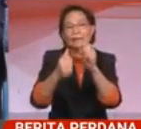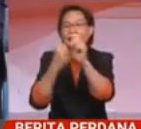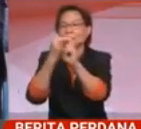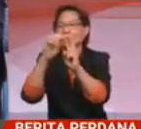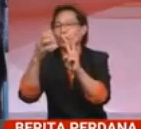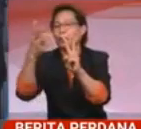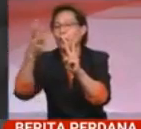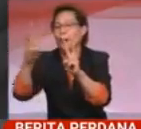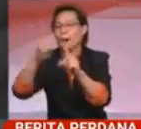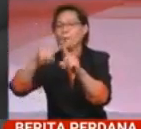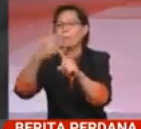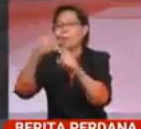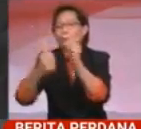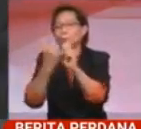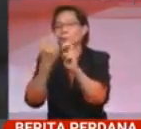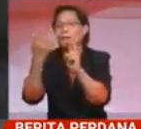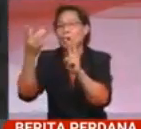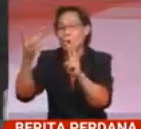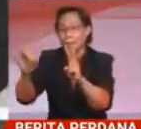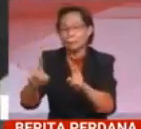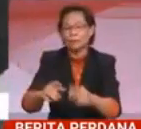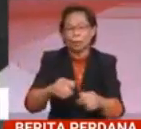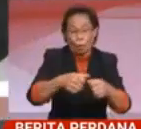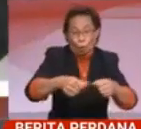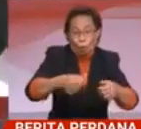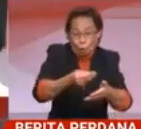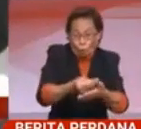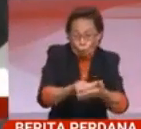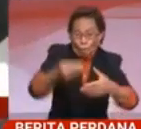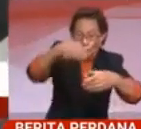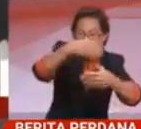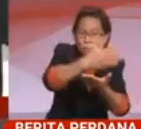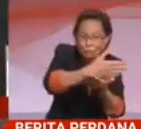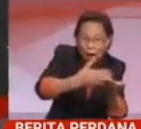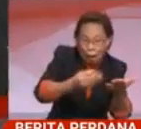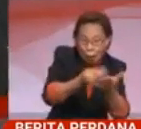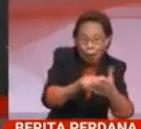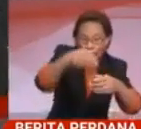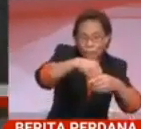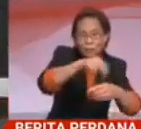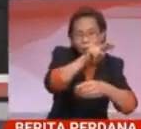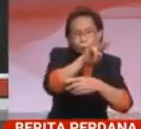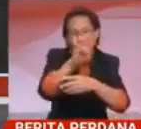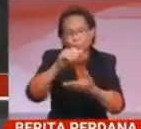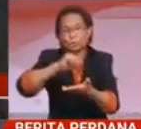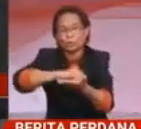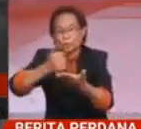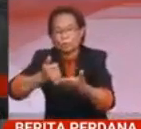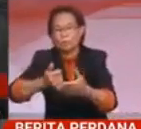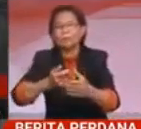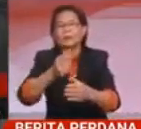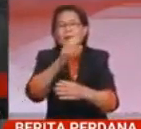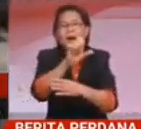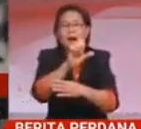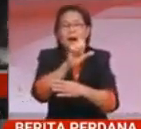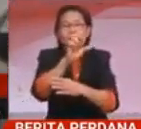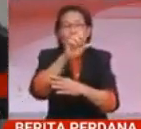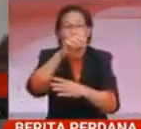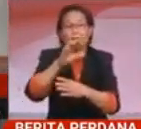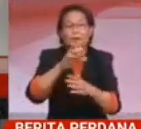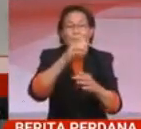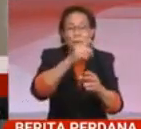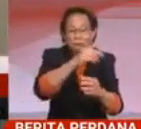m2c yang telah ditunaikan sebahagian Wah itu telah dimasukkan ke dalam 27 atau simpanan tetap me bank